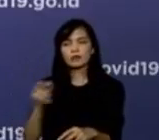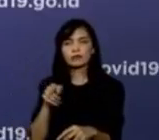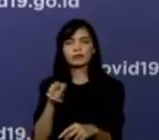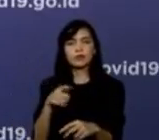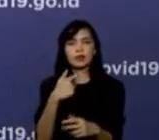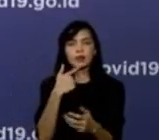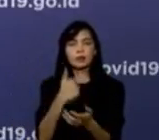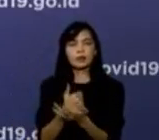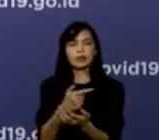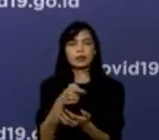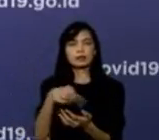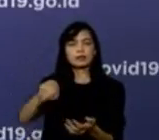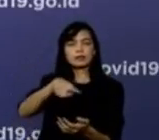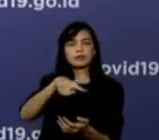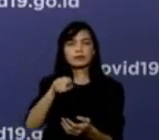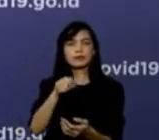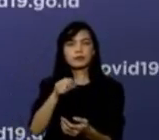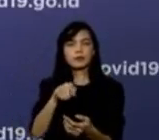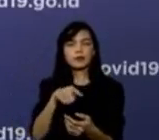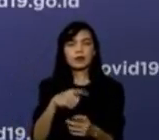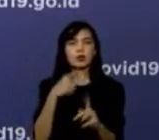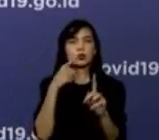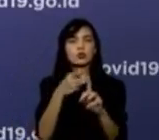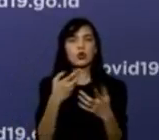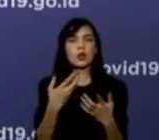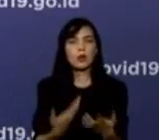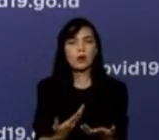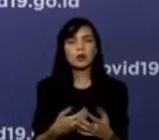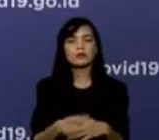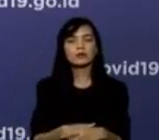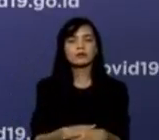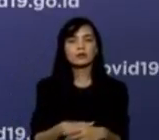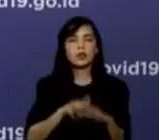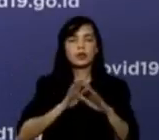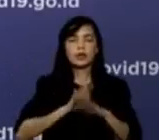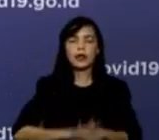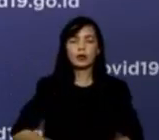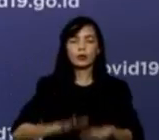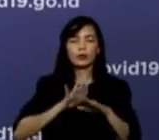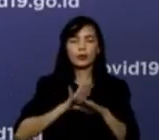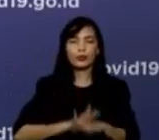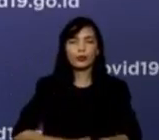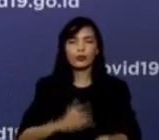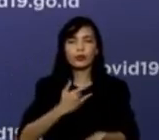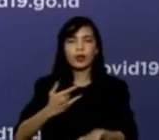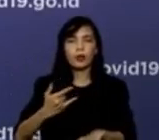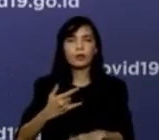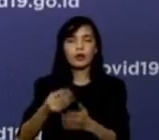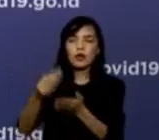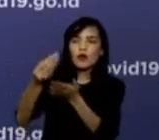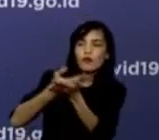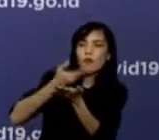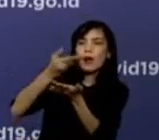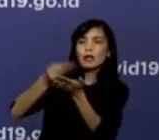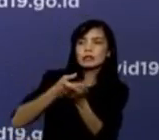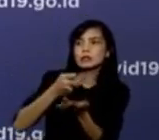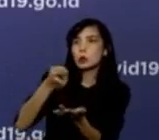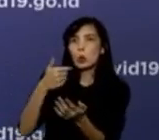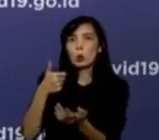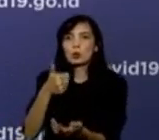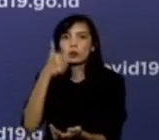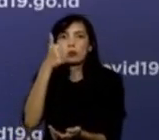Ini menjadi bagian yang penting agar kita tetap tenang, mendapatkan informasi yang